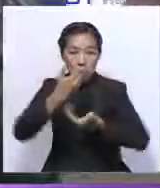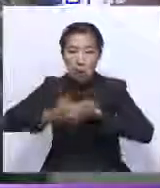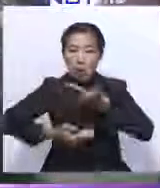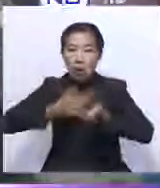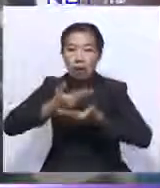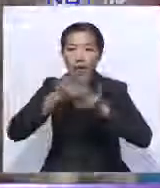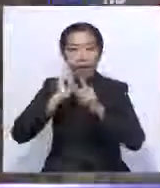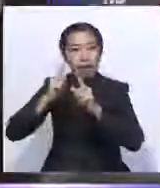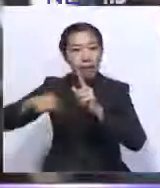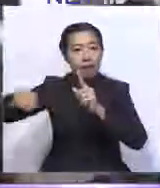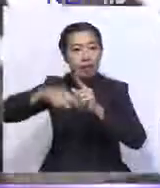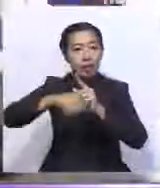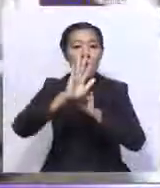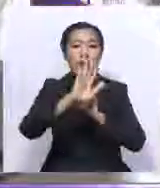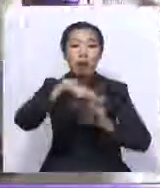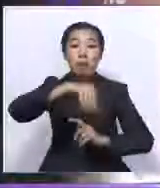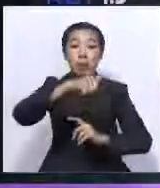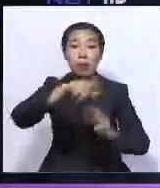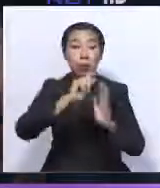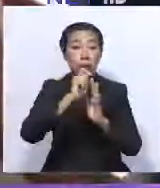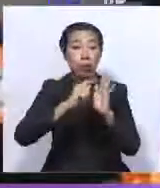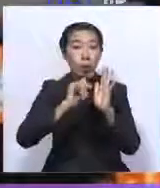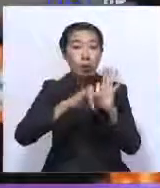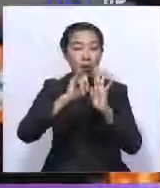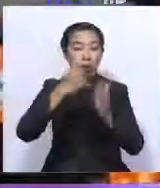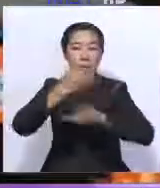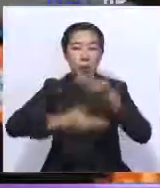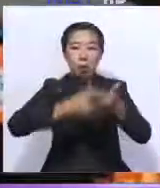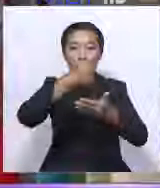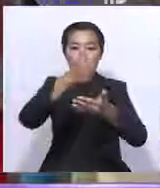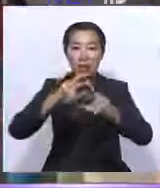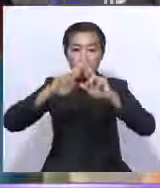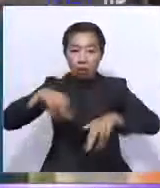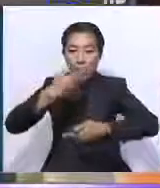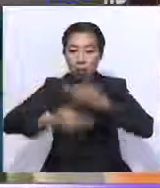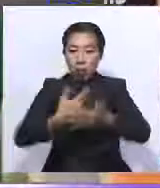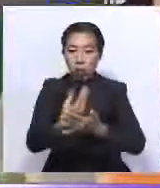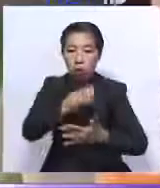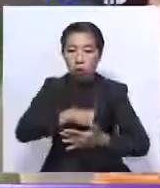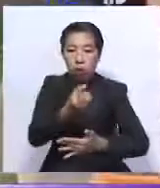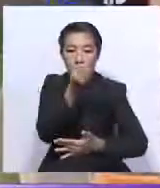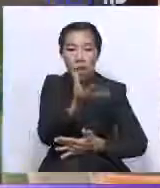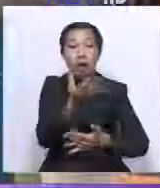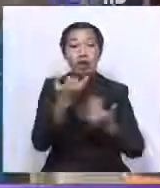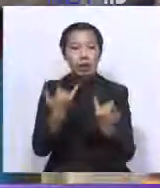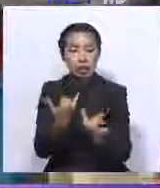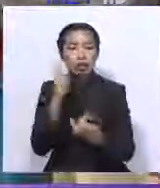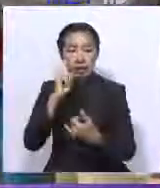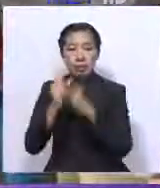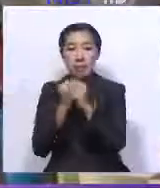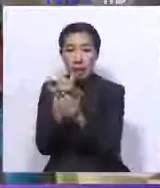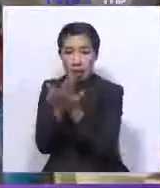ภายในพื้นที่ตัวเมืองอุทัยธานีเป็นไปอย่างคึกคักและมียอดขายเพิ่มสูงขึ้นถึงแม้ปีนี้จะมีการปรับราคา